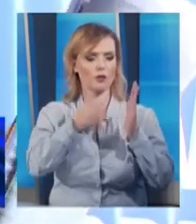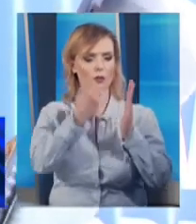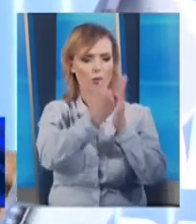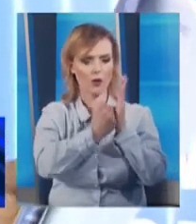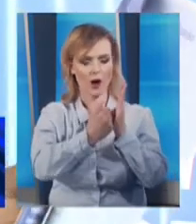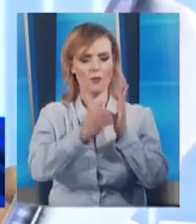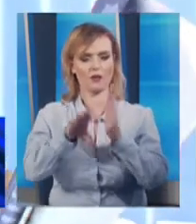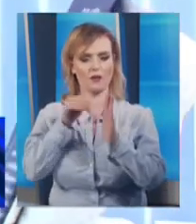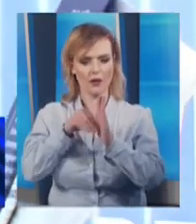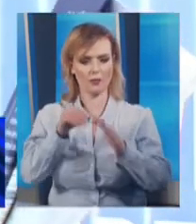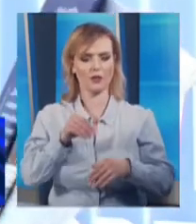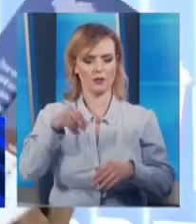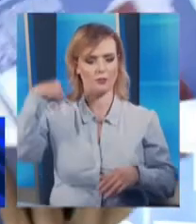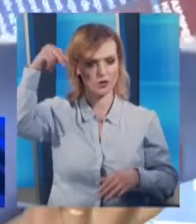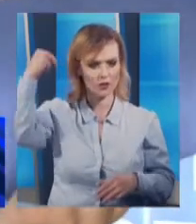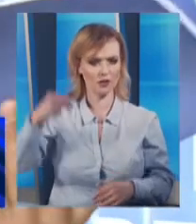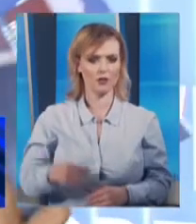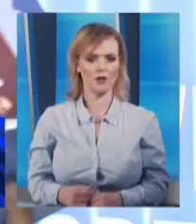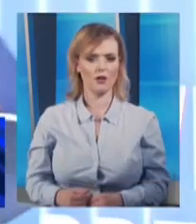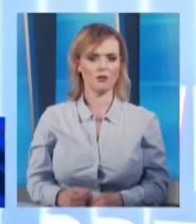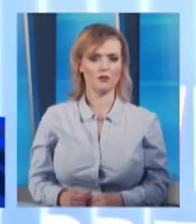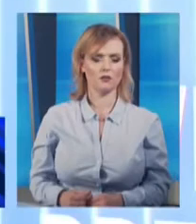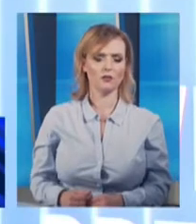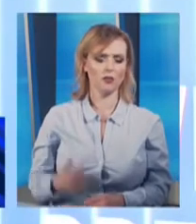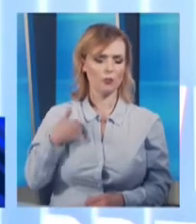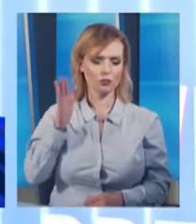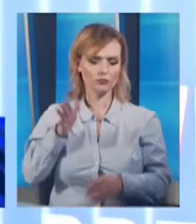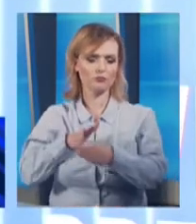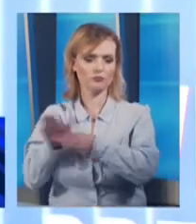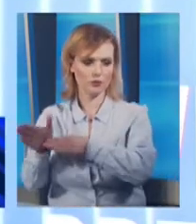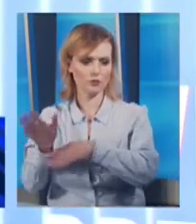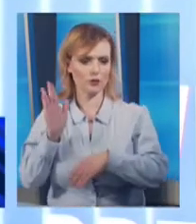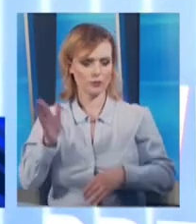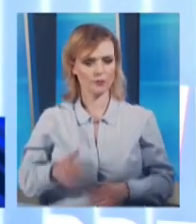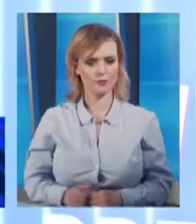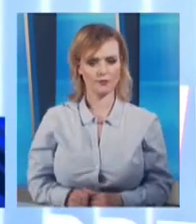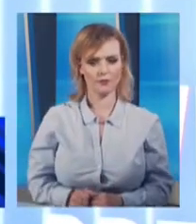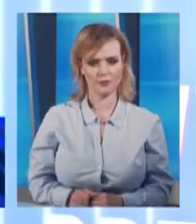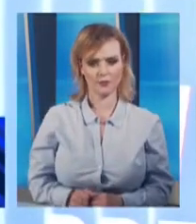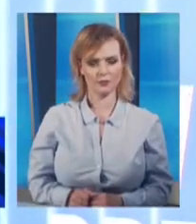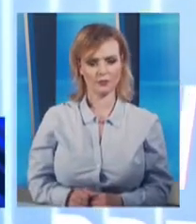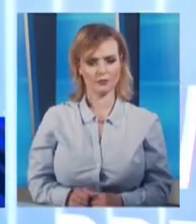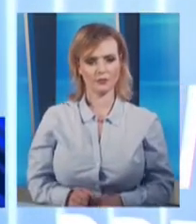strămoșească, morala și, bineînțeles, aspirațiile, năzuințele și